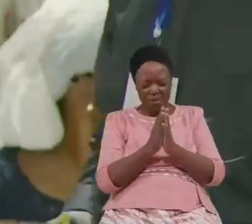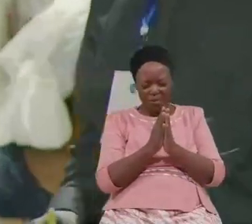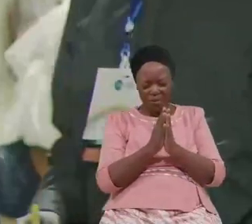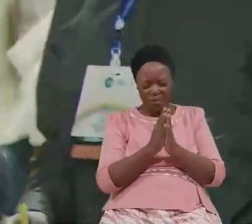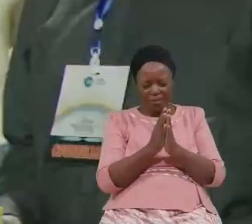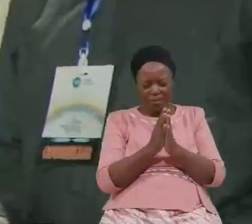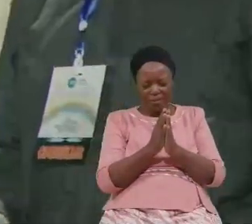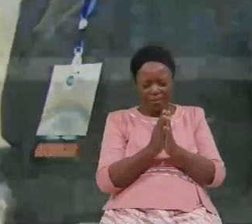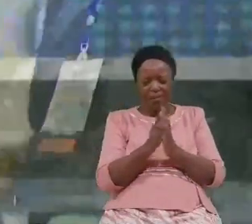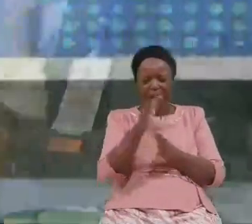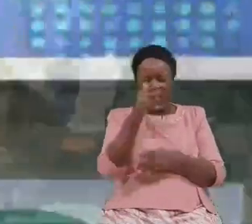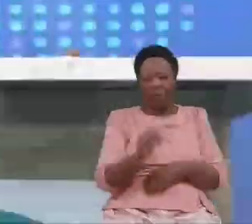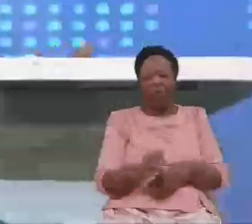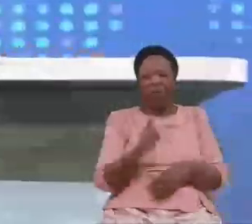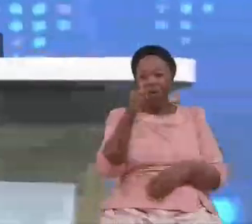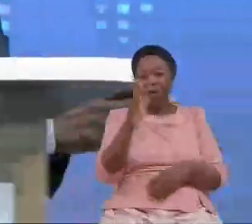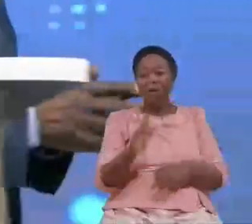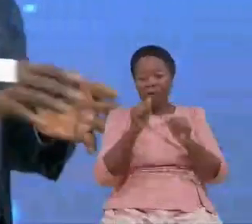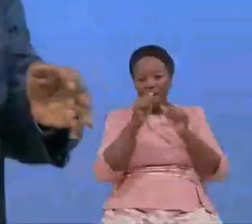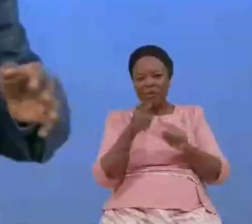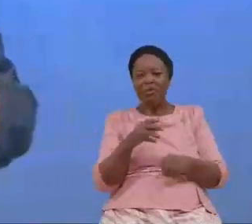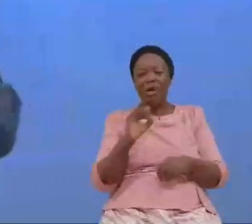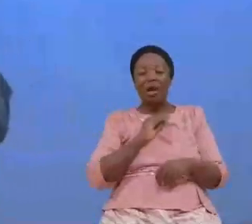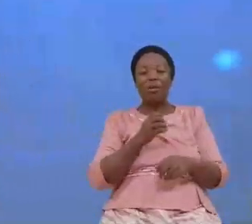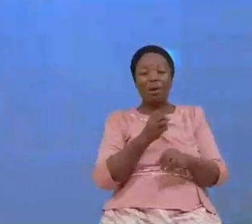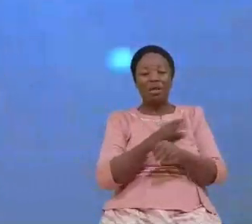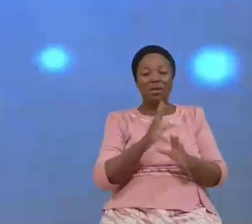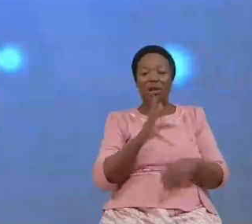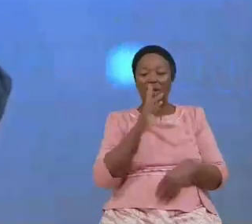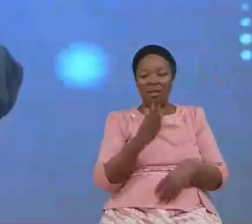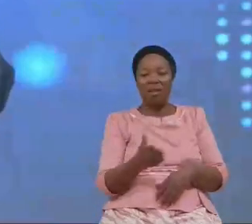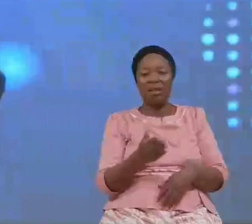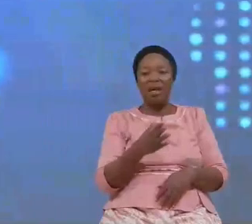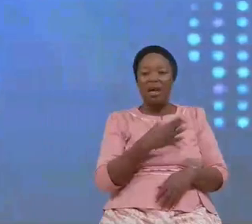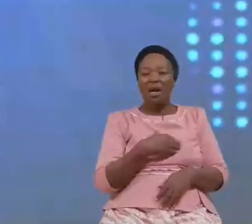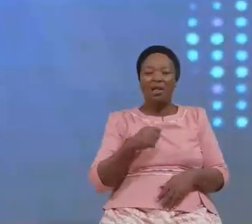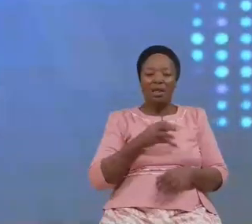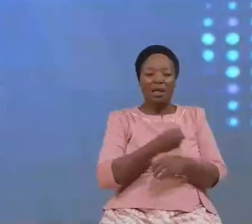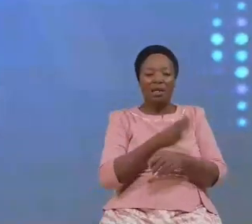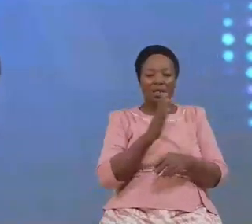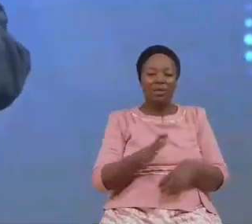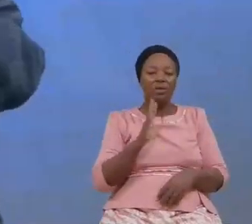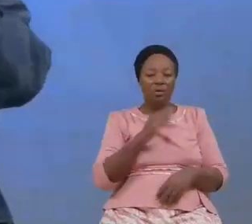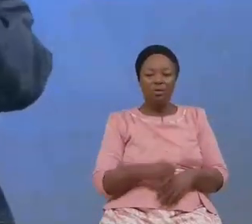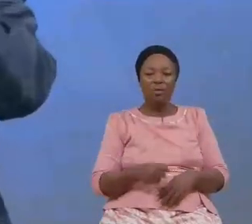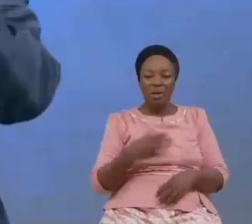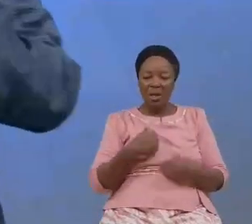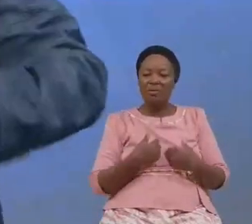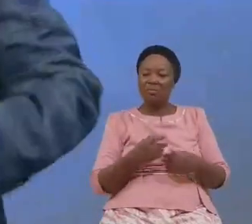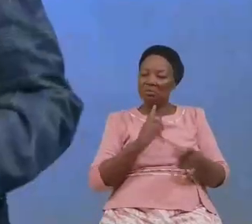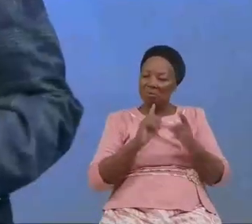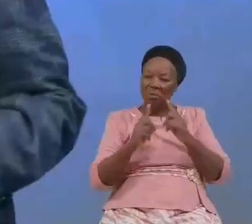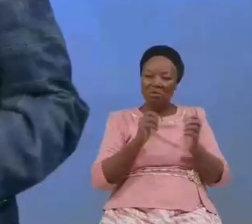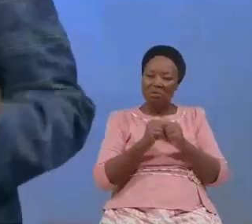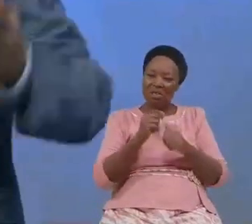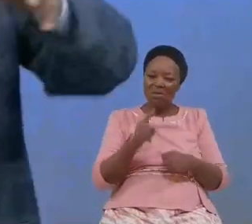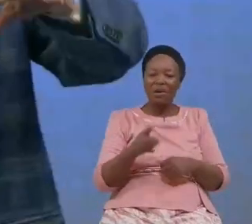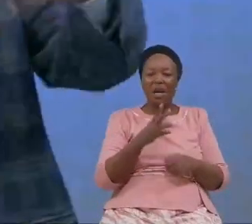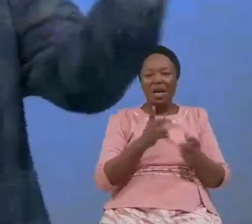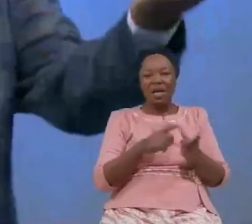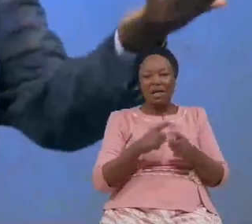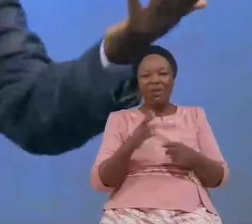que Dieu vous bénisse nos conseillers sont là les conseiller vont interagir avec vos